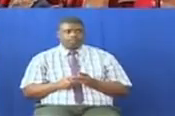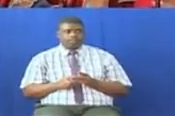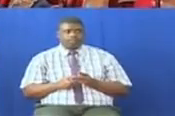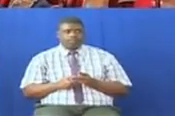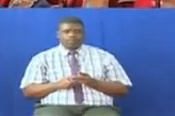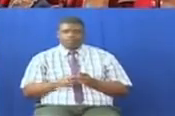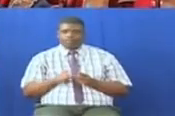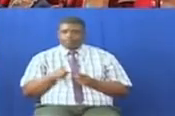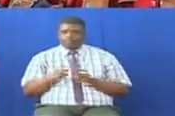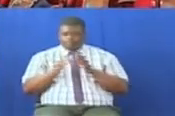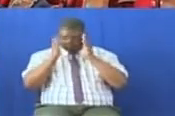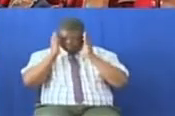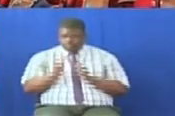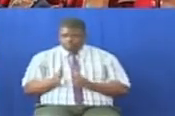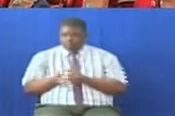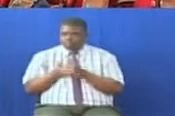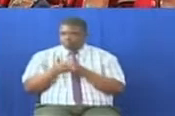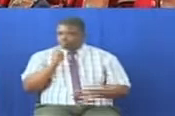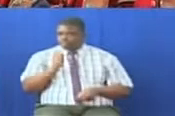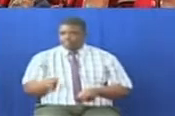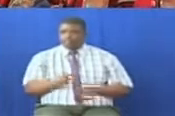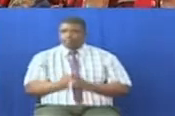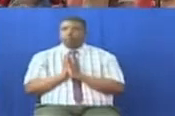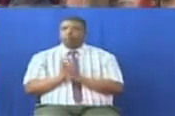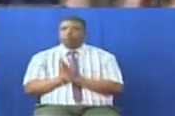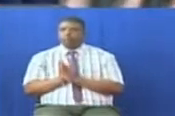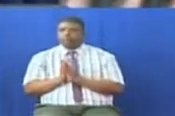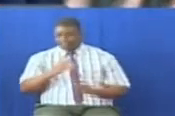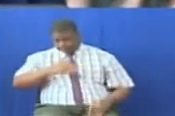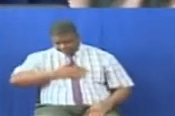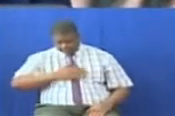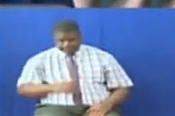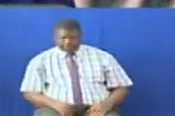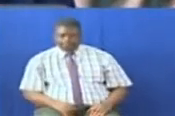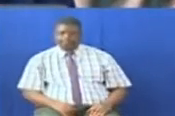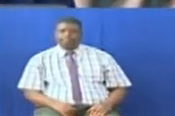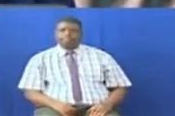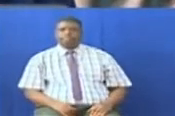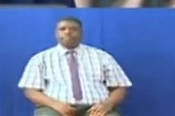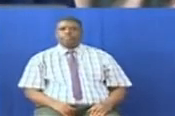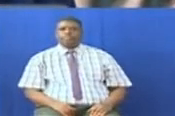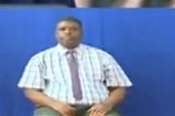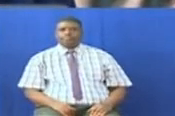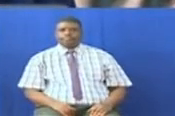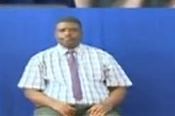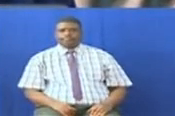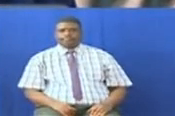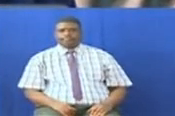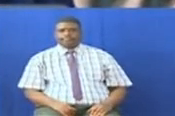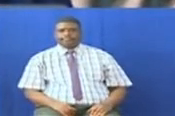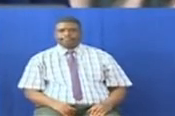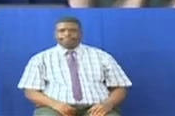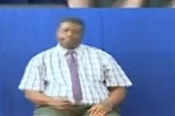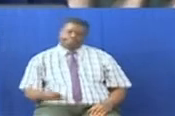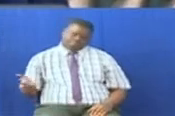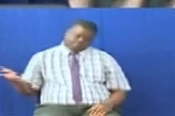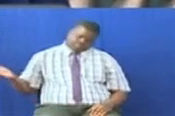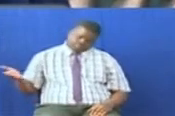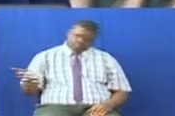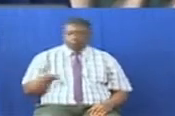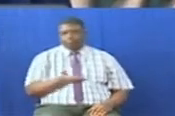kwa wakati. Mheshimiwa Naibu Spika, nakushukuru sana, asante. Asante sana. Nilikuwa nimemtaja